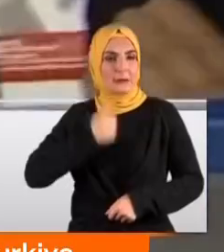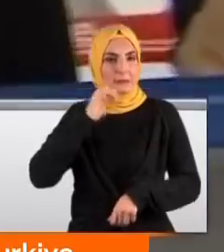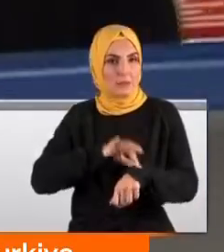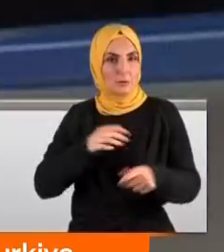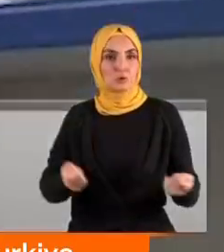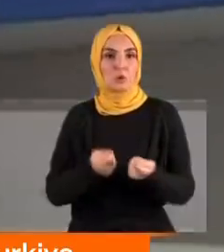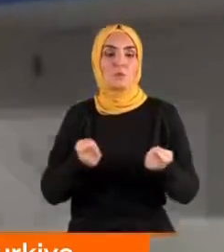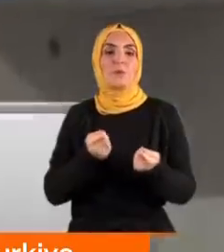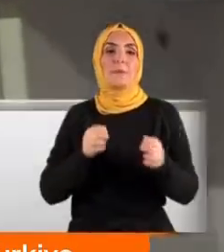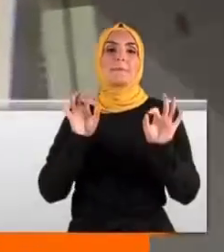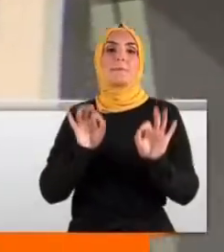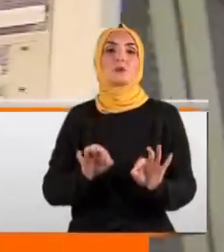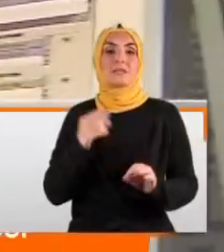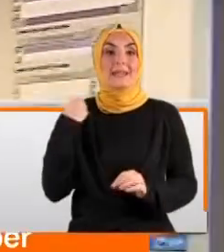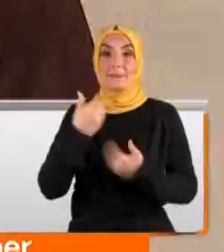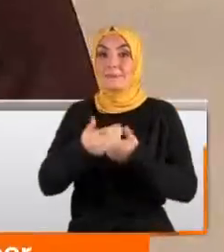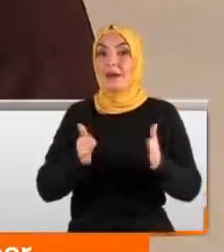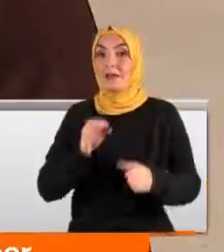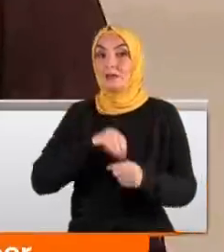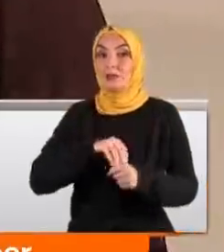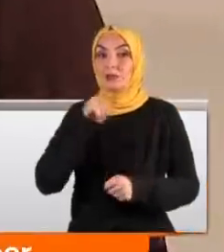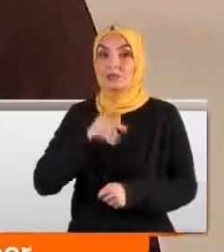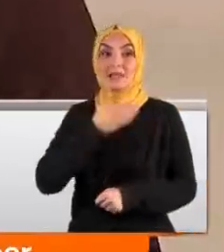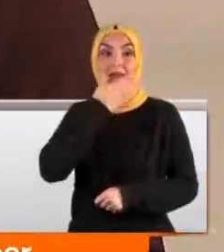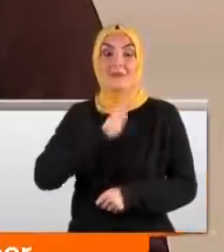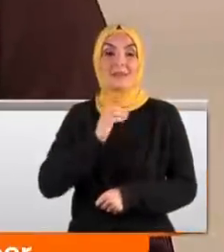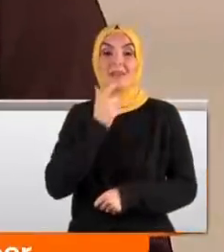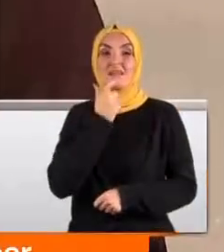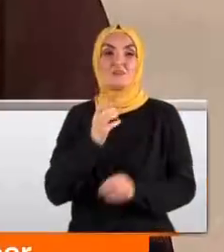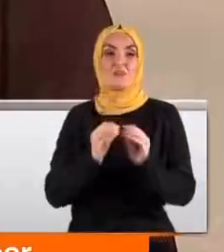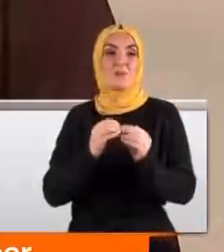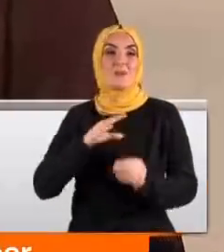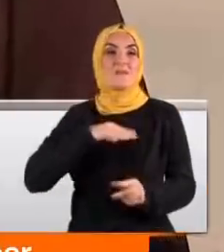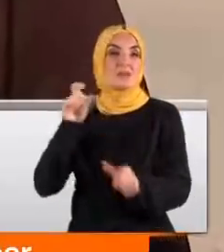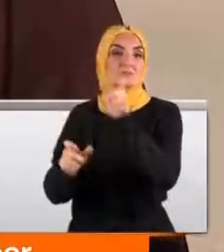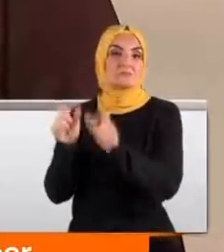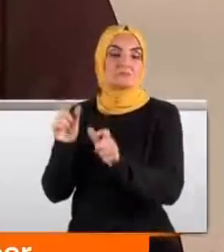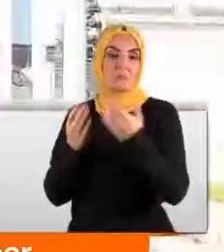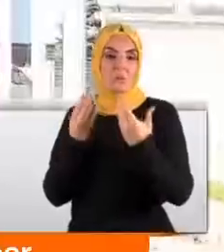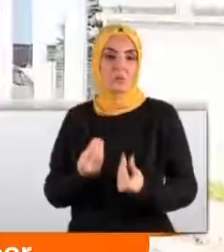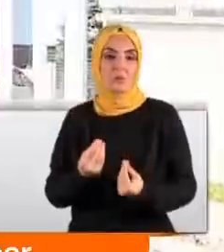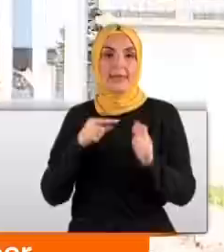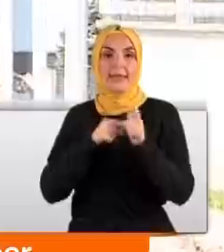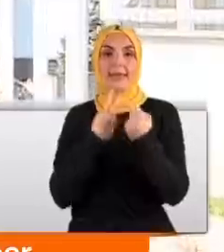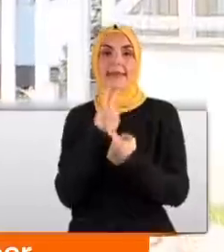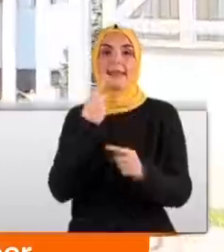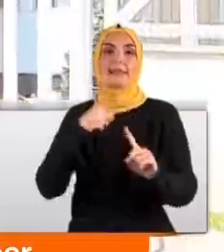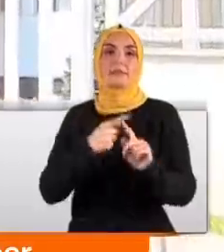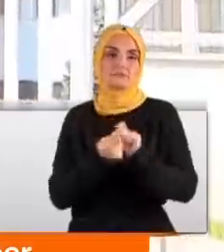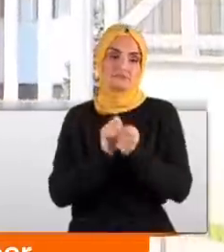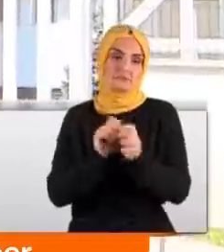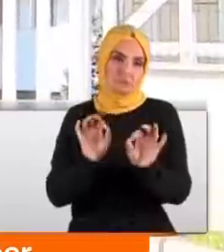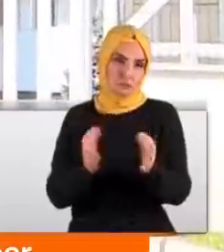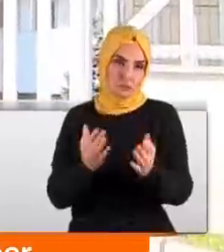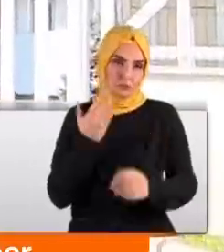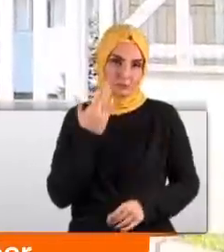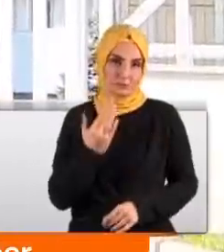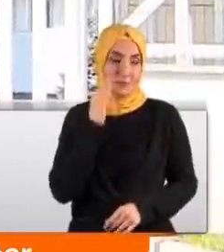içinde emeklilikte yaşa takılanlar da var. Emeklilikte yaşa takılanlar. Açılımı bu. Milyonların gözü kulağı